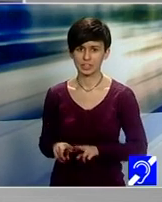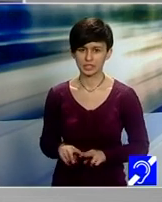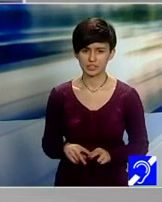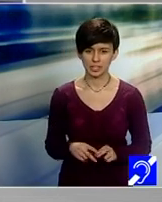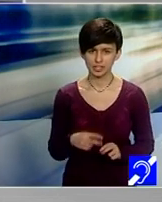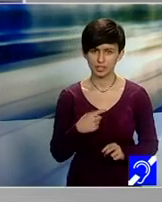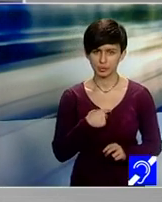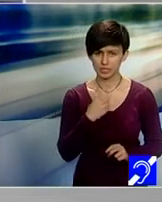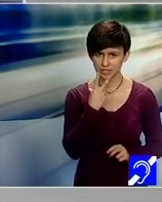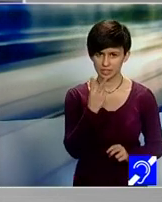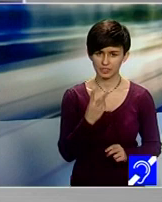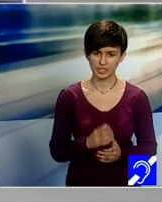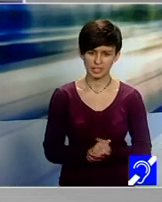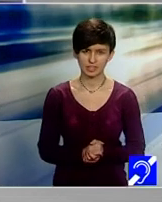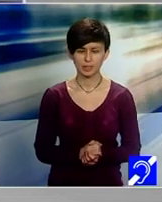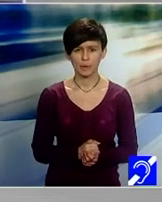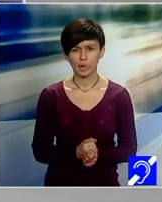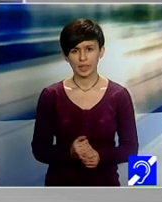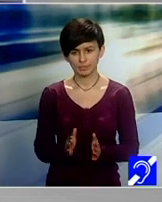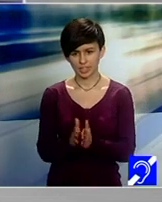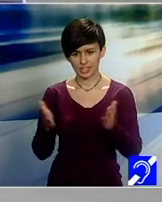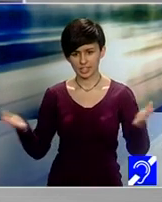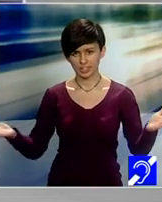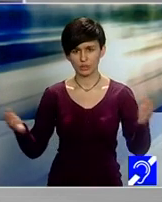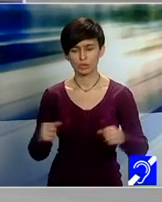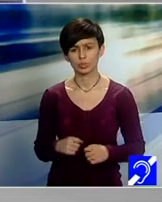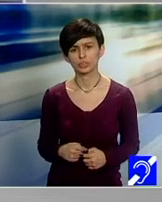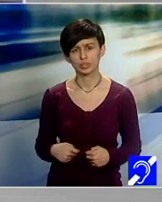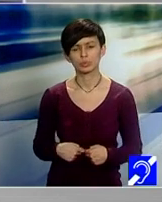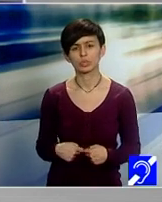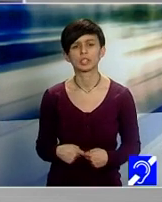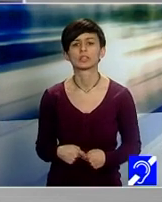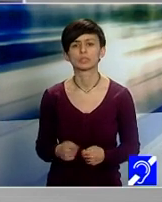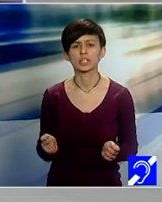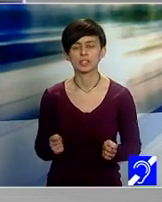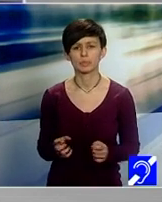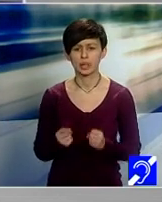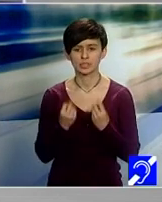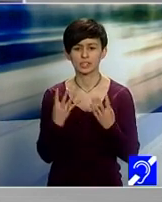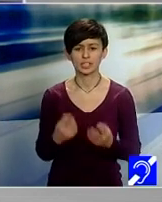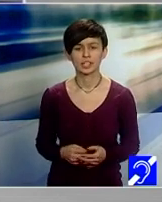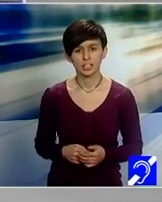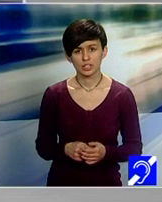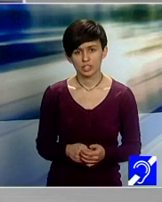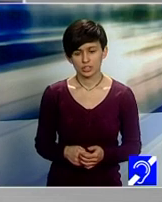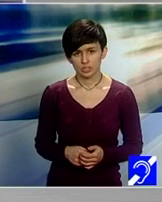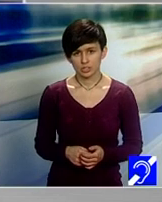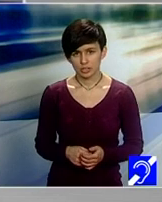să consultați catalogul și toate speciile și să comandați foarte simplu printr-un formular de comandă